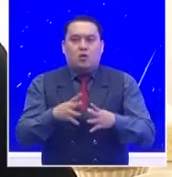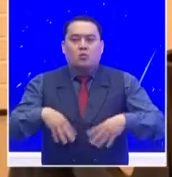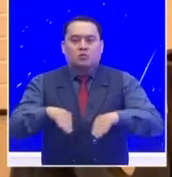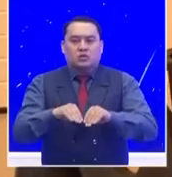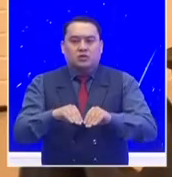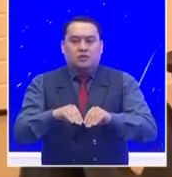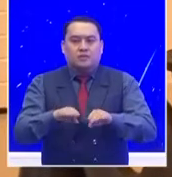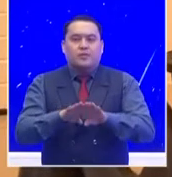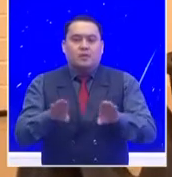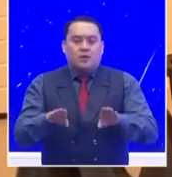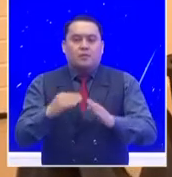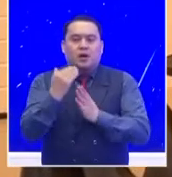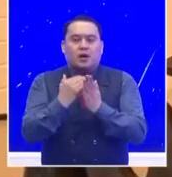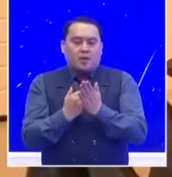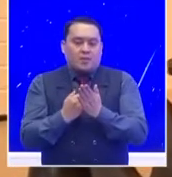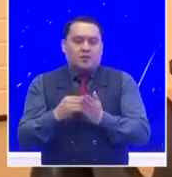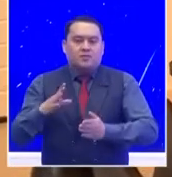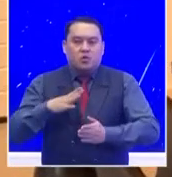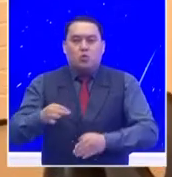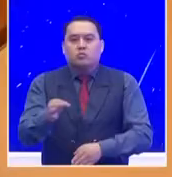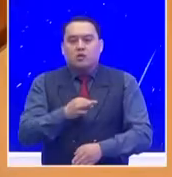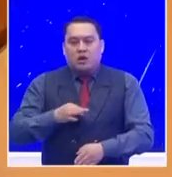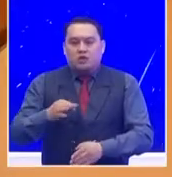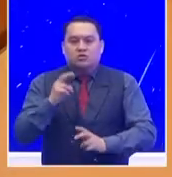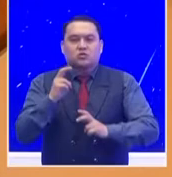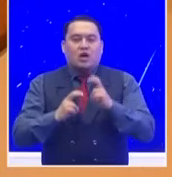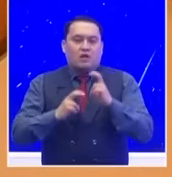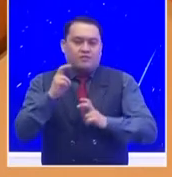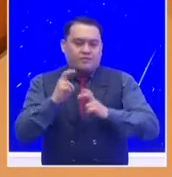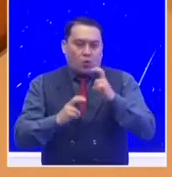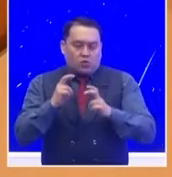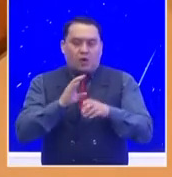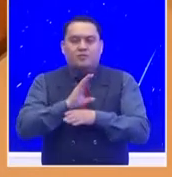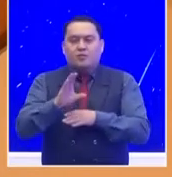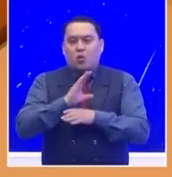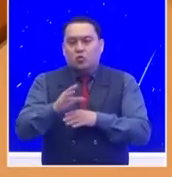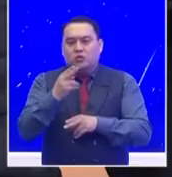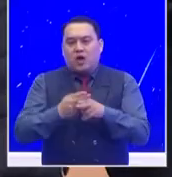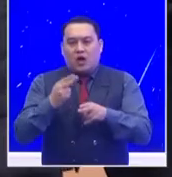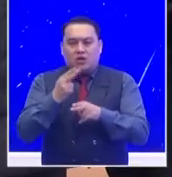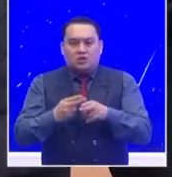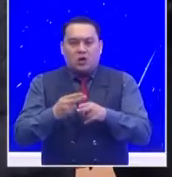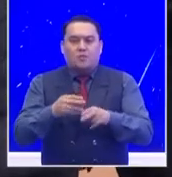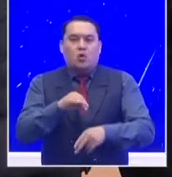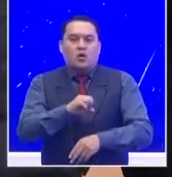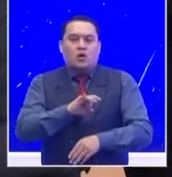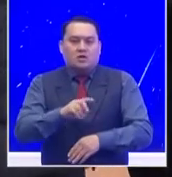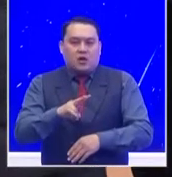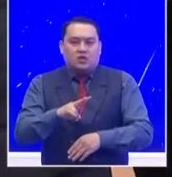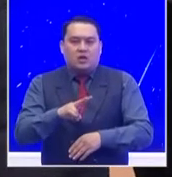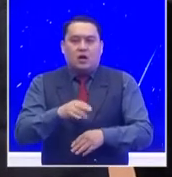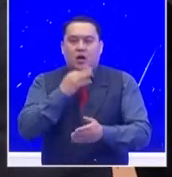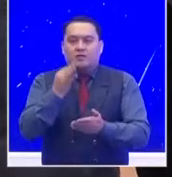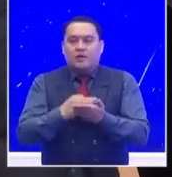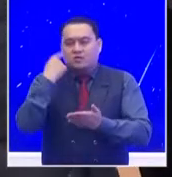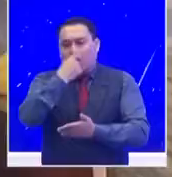сознание. В программе посещения главы области завод «Полимер БК». Он выпускает конструкции из полиуретанов. По словам